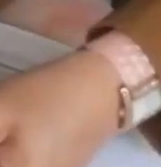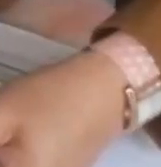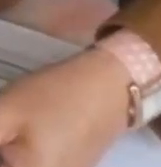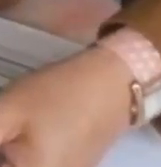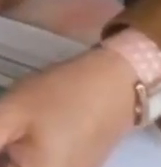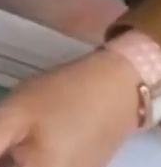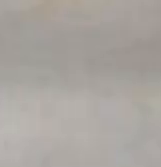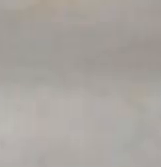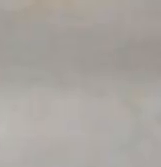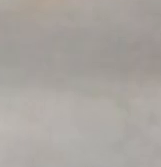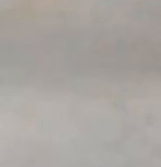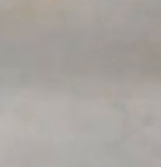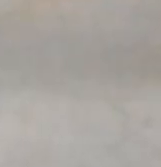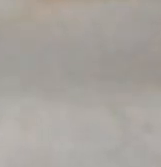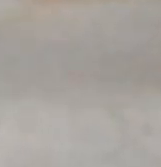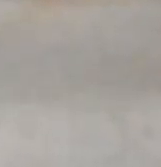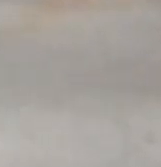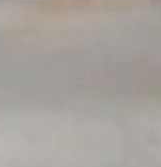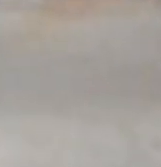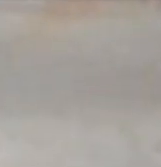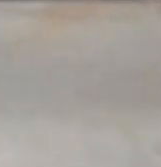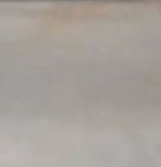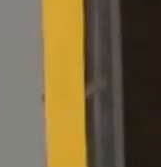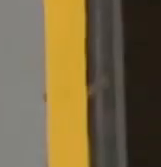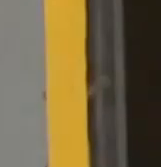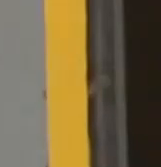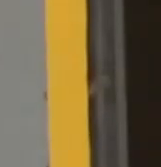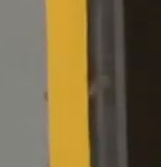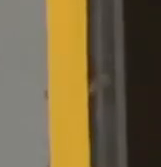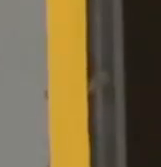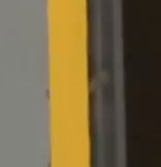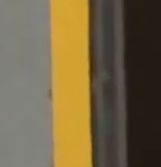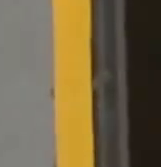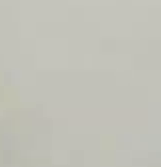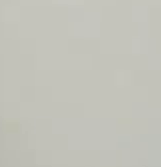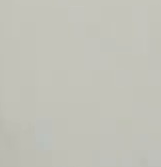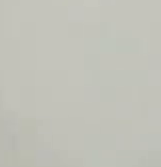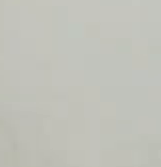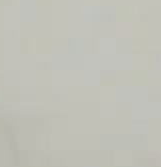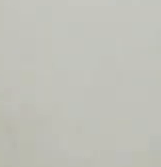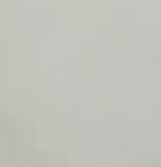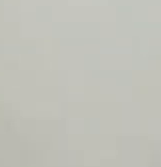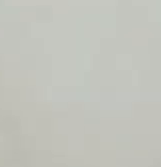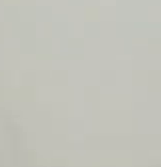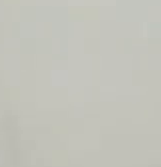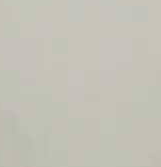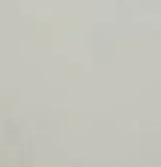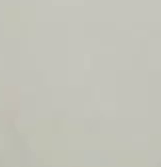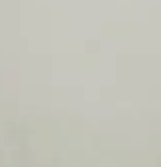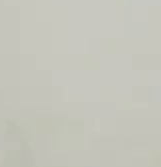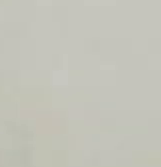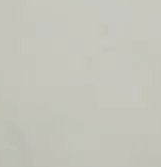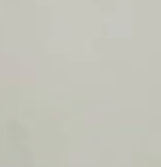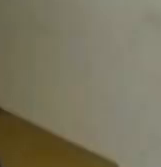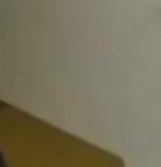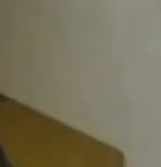pagi website PPDB online sulit diakses. Sejak pagi banyak orang tua yang datang ke SMA N20 Sawah Besar Jakarta